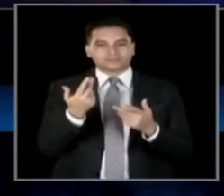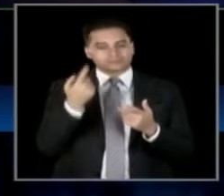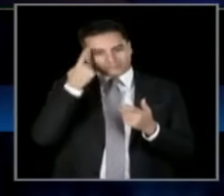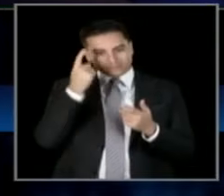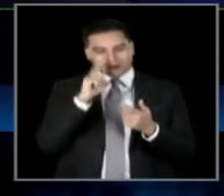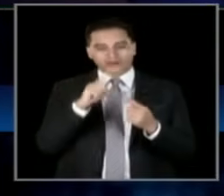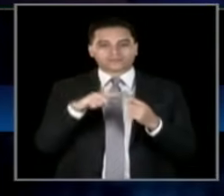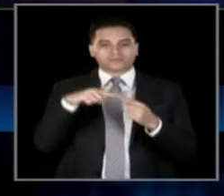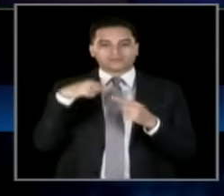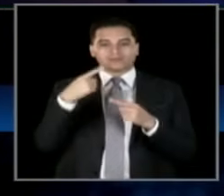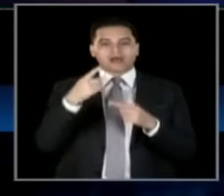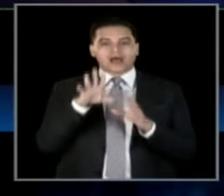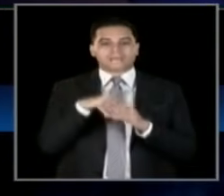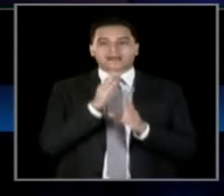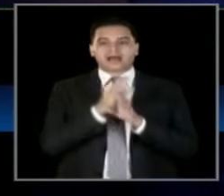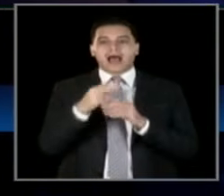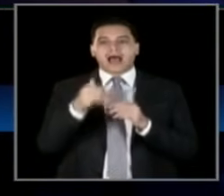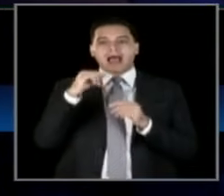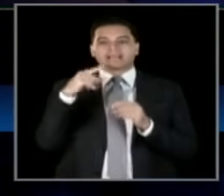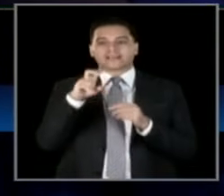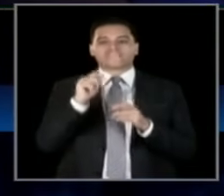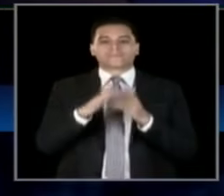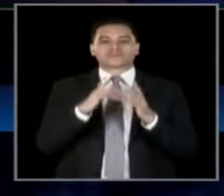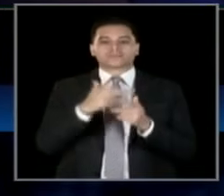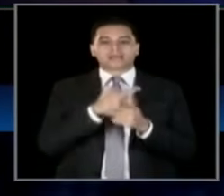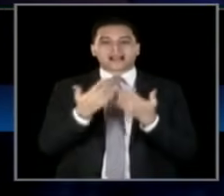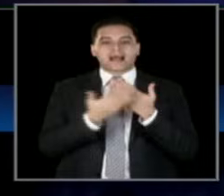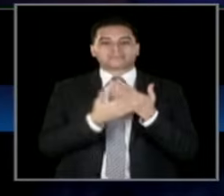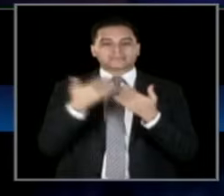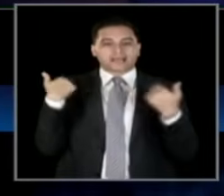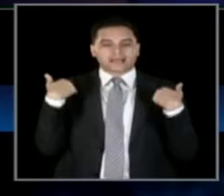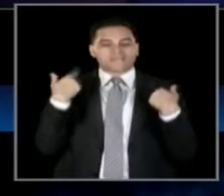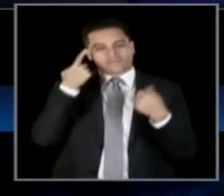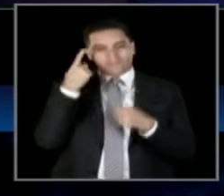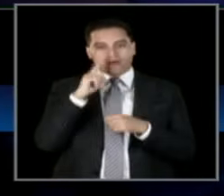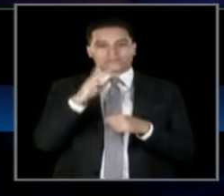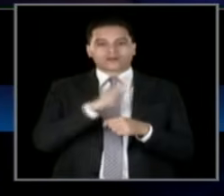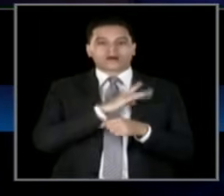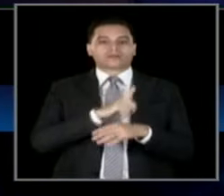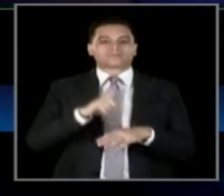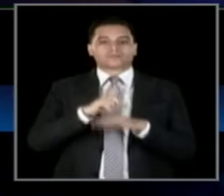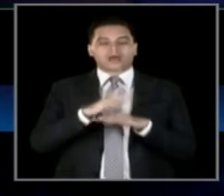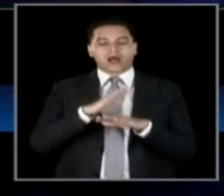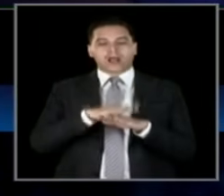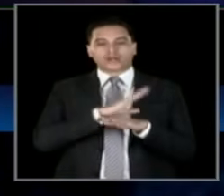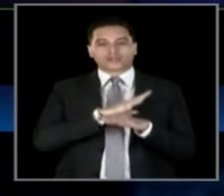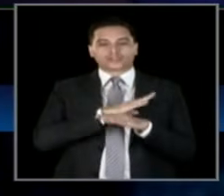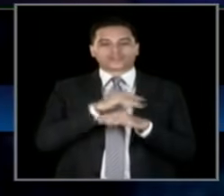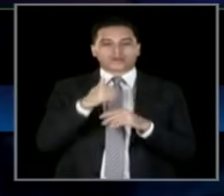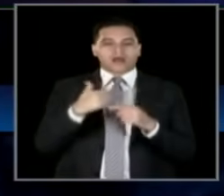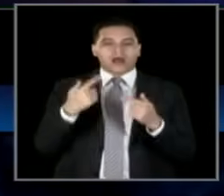باس. من قامت بدور عايدة في مسلسل لمس أكتاف؟ باس. من هو قائد القوات الصليبية في معركة المنصورة